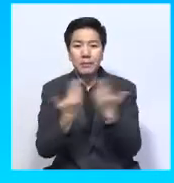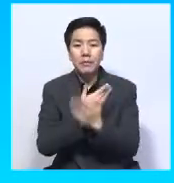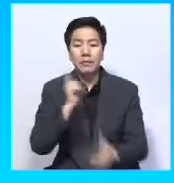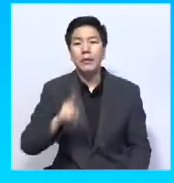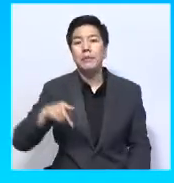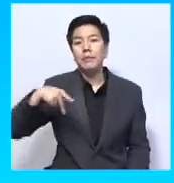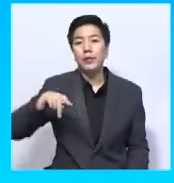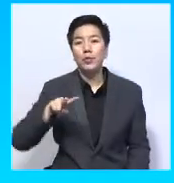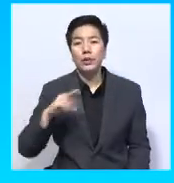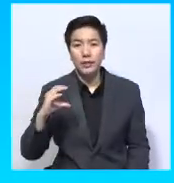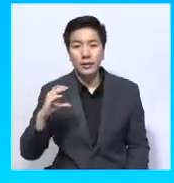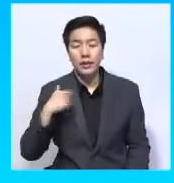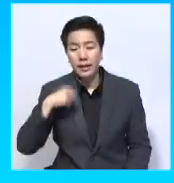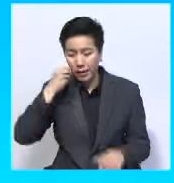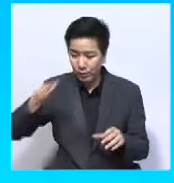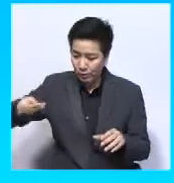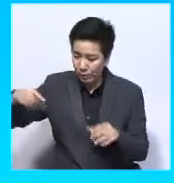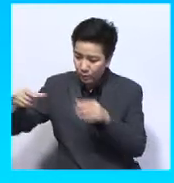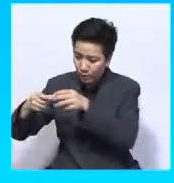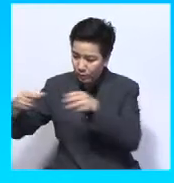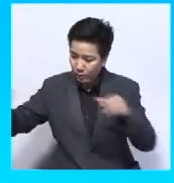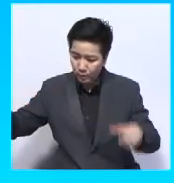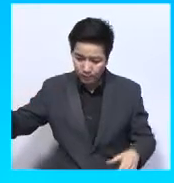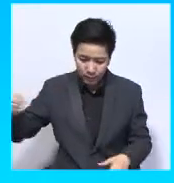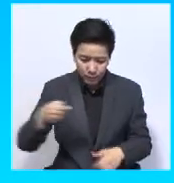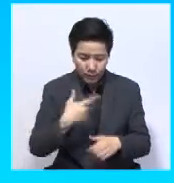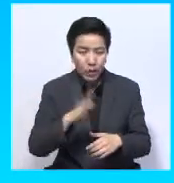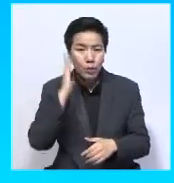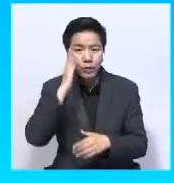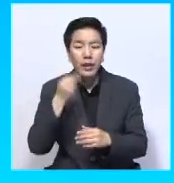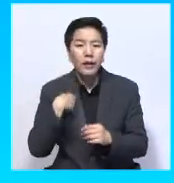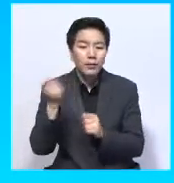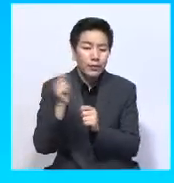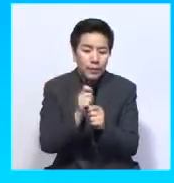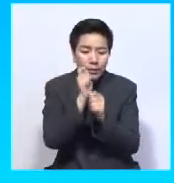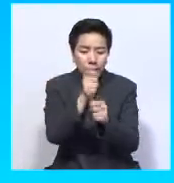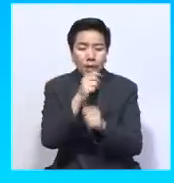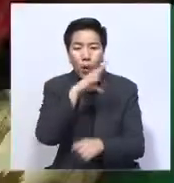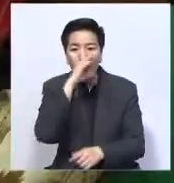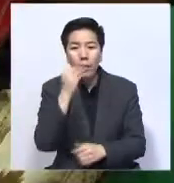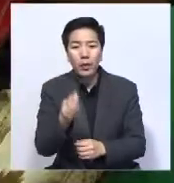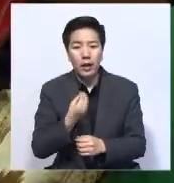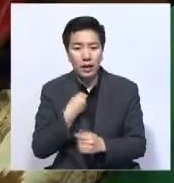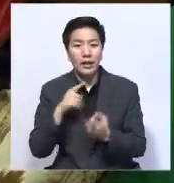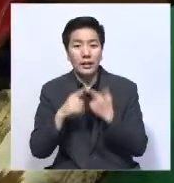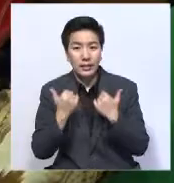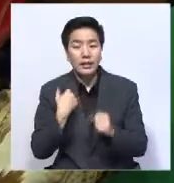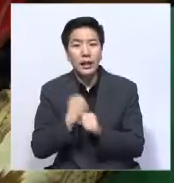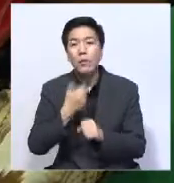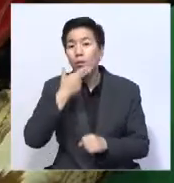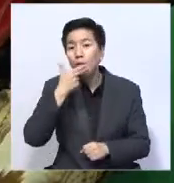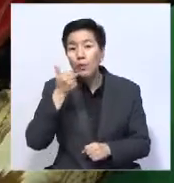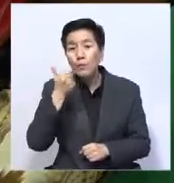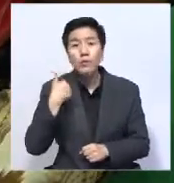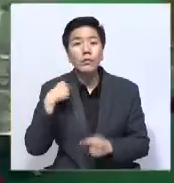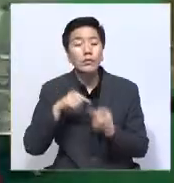ท่อ PVC แทนนะคะเมื่อส่งน้ำพระกันแล้วก็ออกมารับน้ำอบจากผู้ชายค่ะในประเพณีสงกรานต์นั้นจะมีการทำขนมพื้น